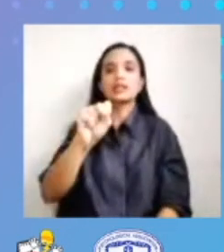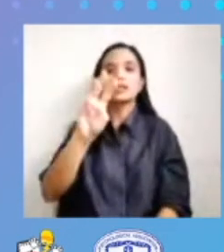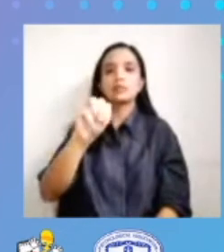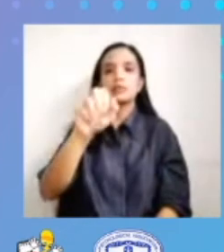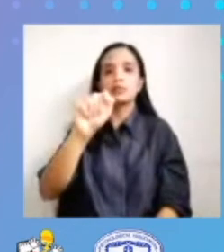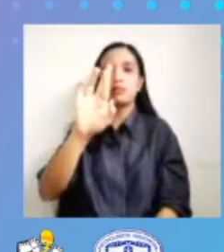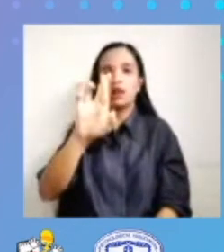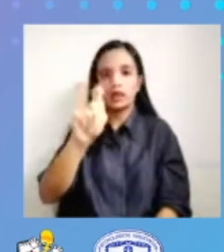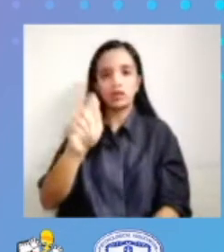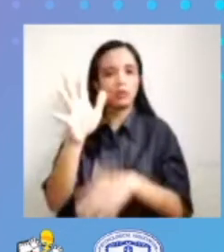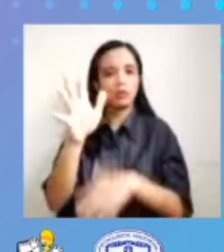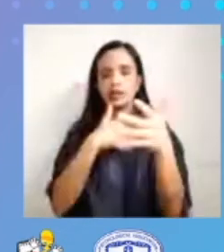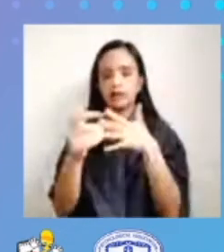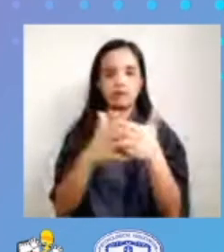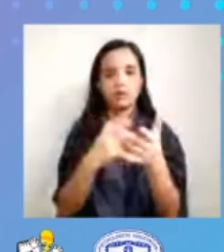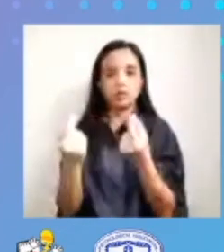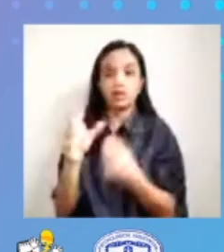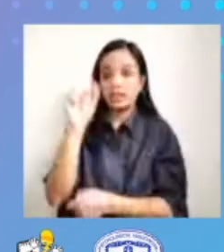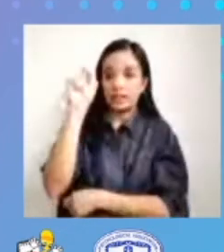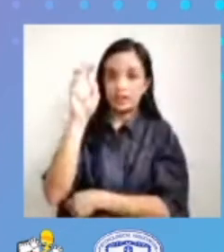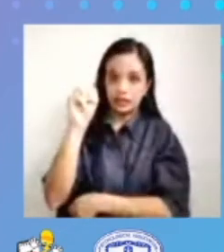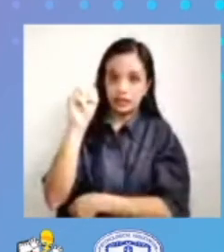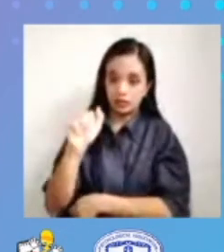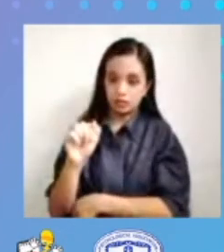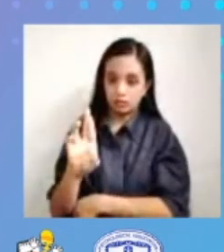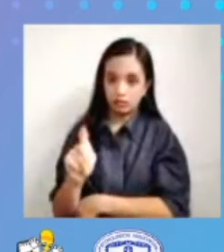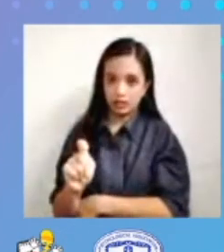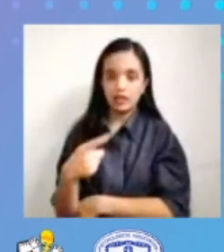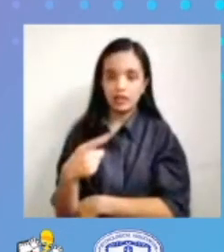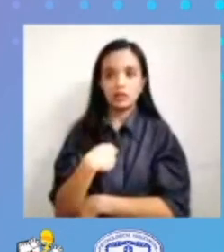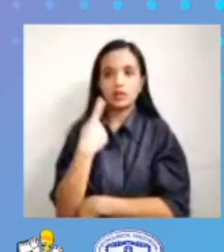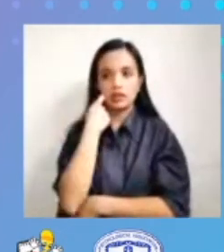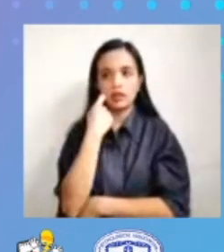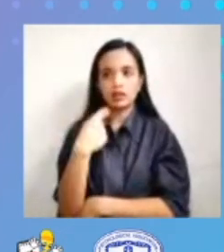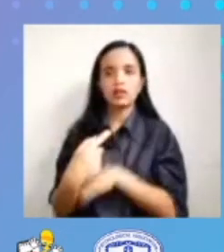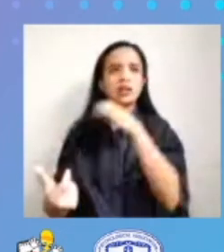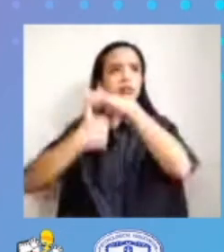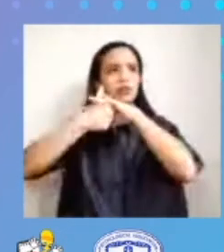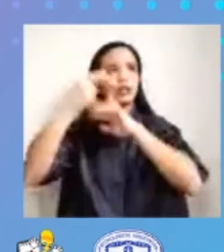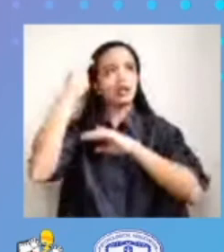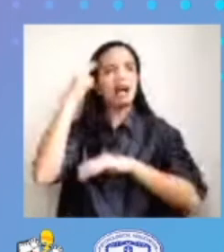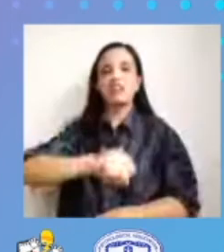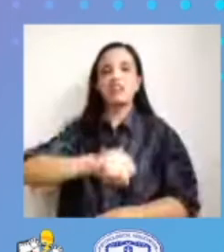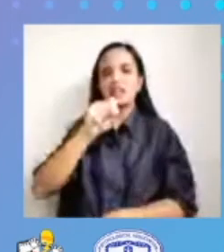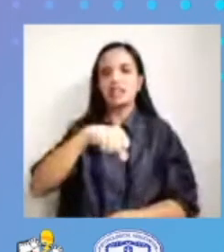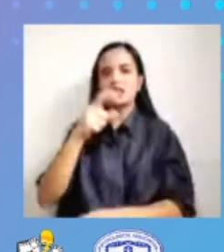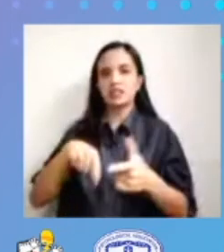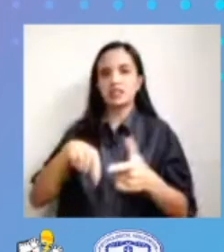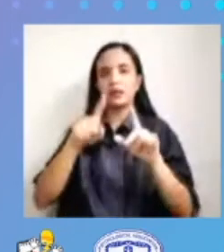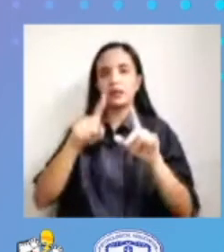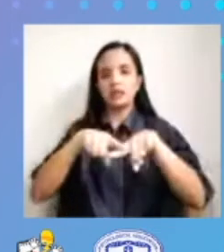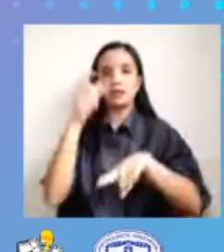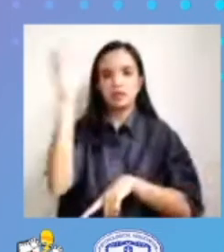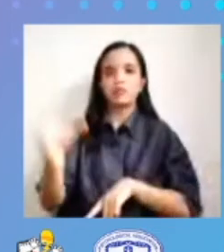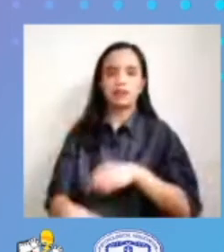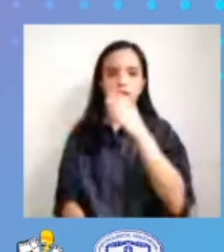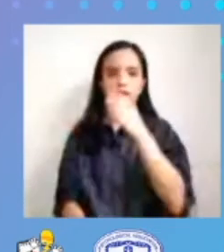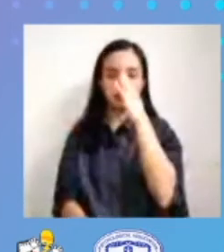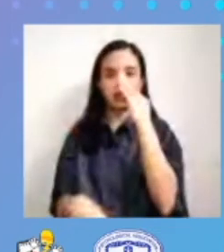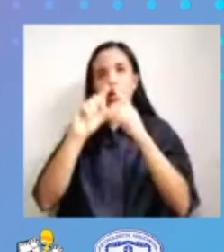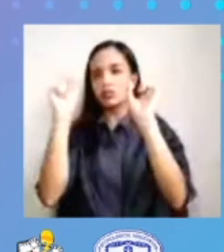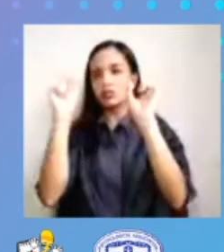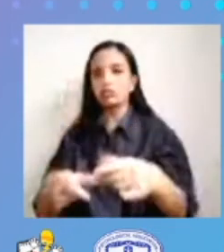treatment planning, kasi it's very important to know what is the capacity of the person to follow that treatment plan, di ba? So hindi ito pwedeng bagsak